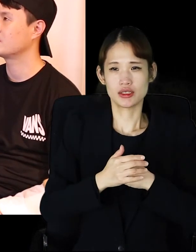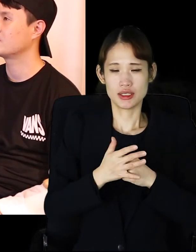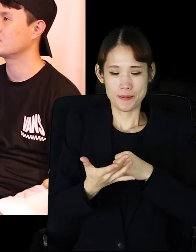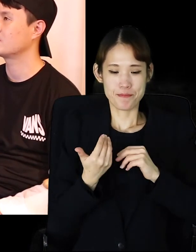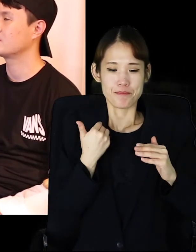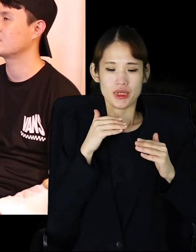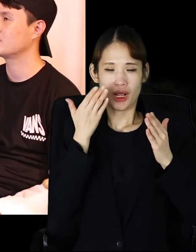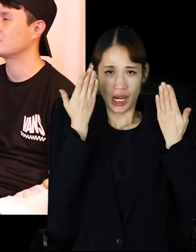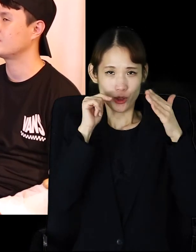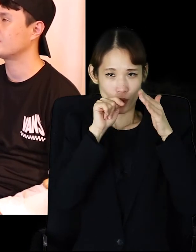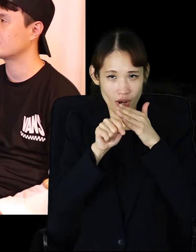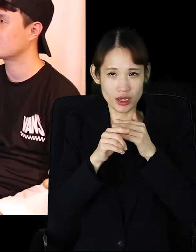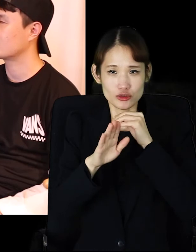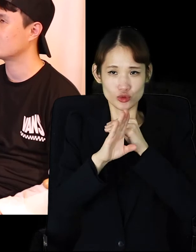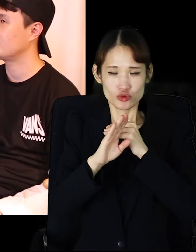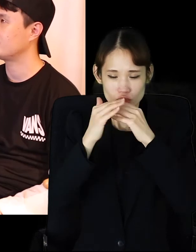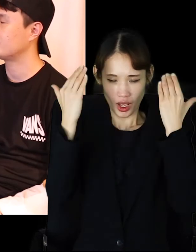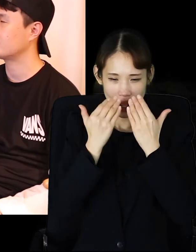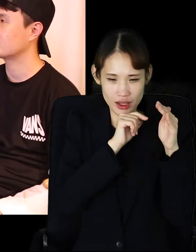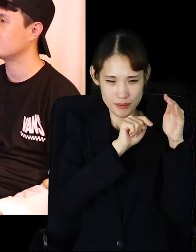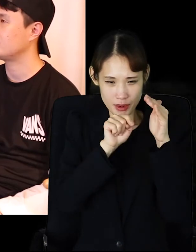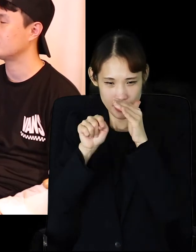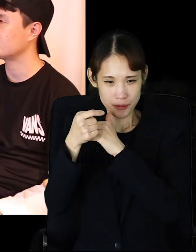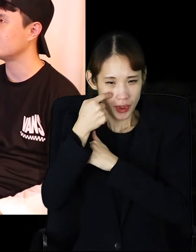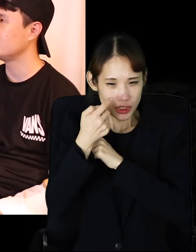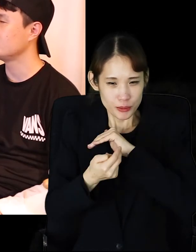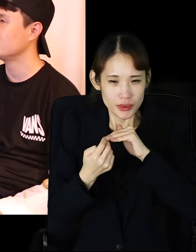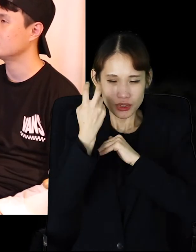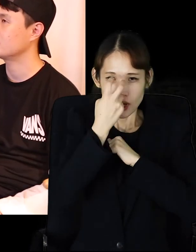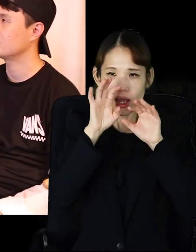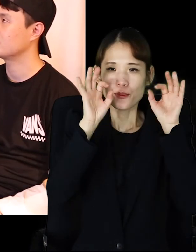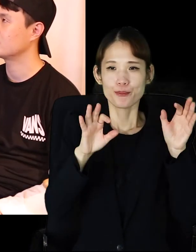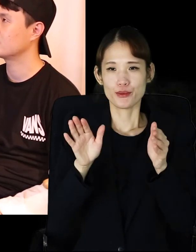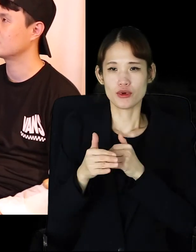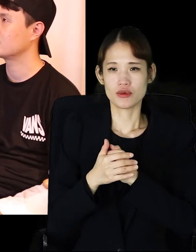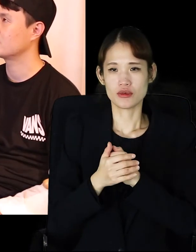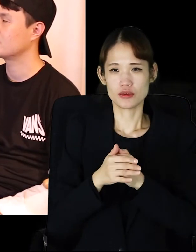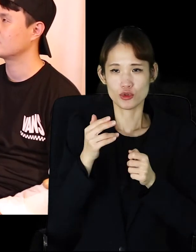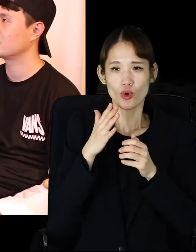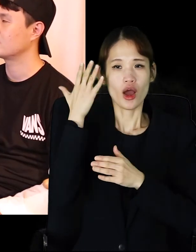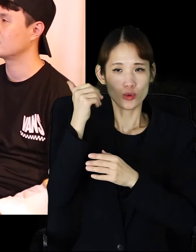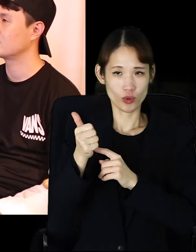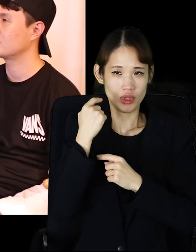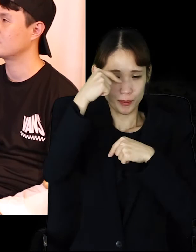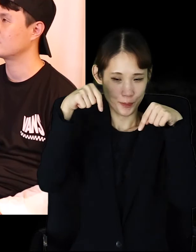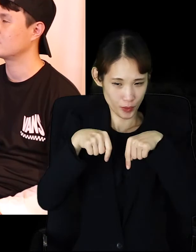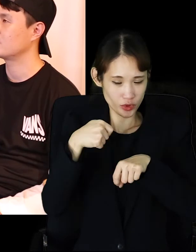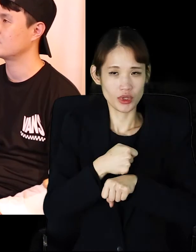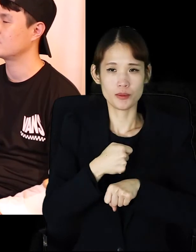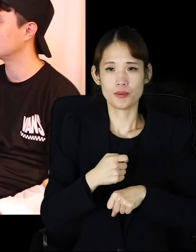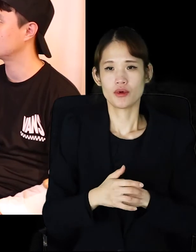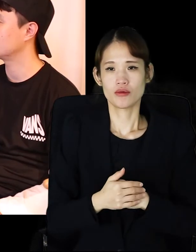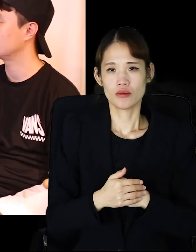답사를 하셔야 돼요, 다. 초등학교, 중학교, 고등학교 다 우리 애가 다닐 수 있는지 먼저 맞아. 알아보시고 교장 선생님이랑 면담도 해야